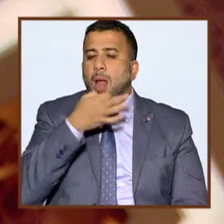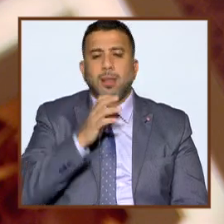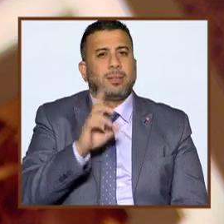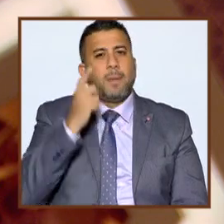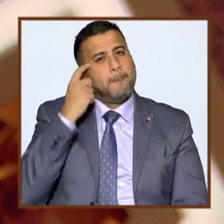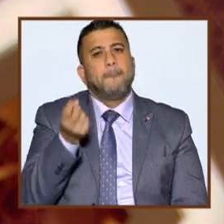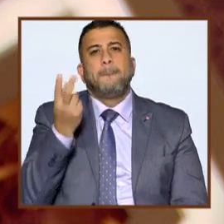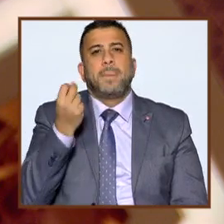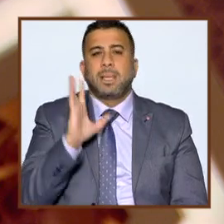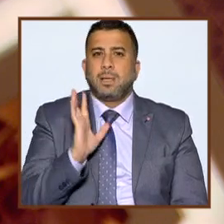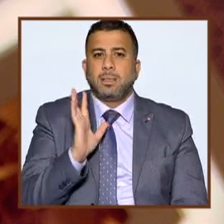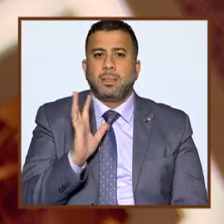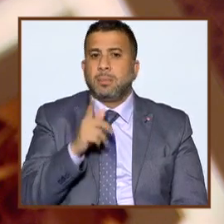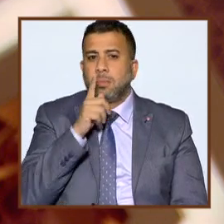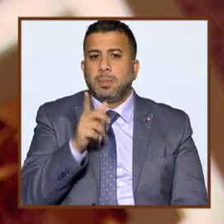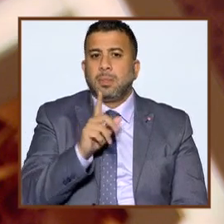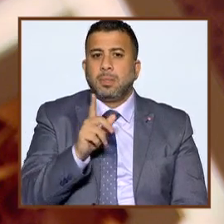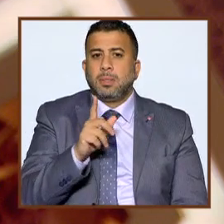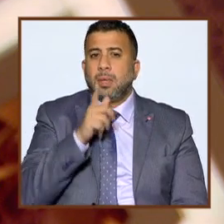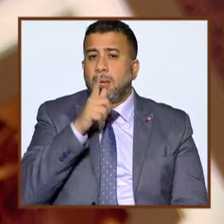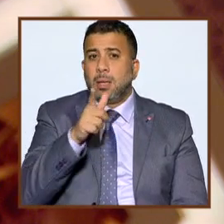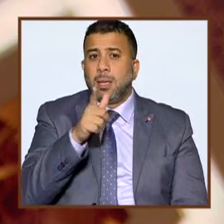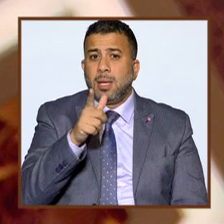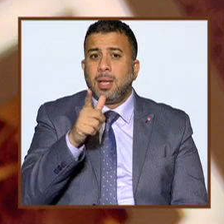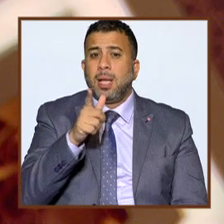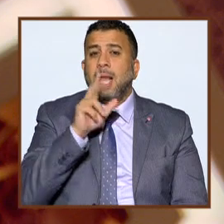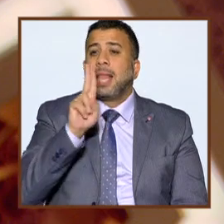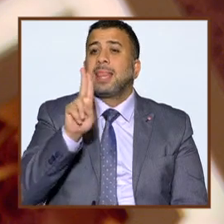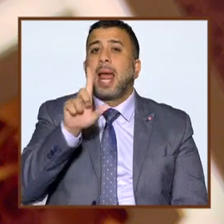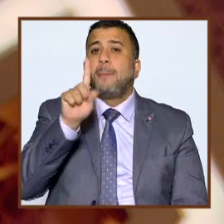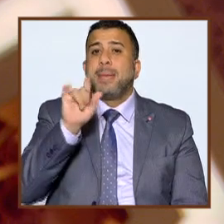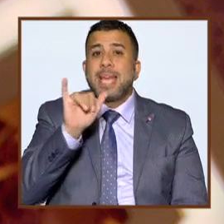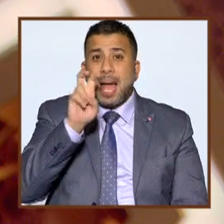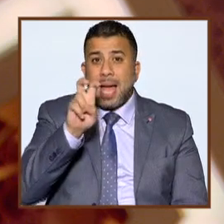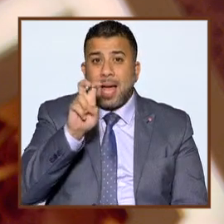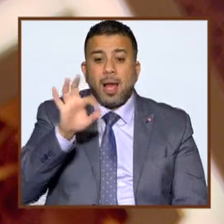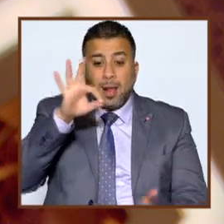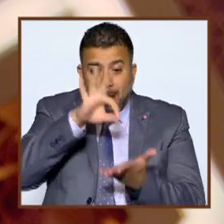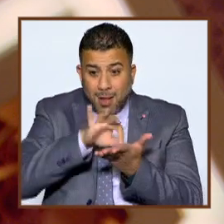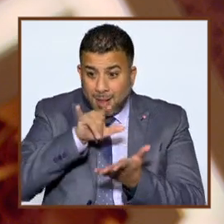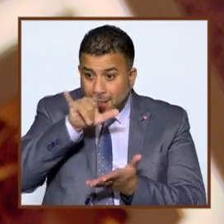بدعة. طيب بالنسبة للتلبية، التلبية ليست نية، التلبية هي